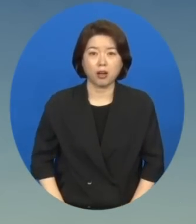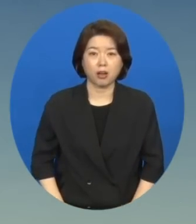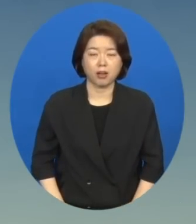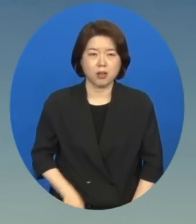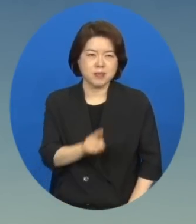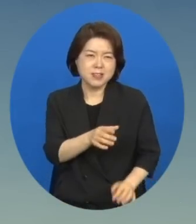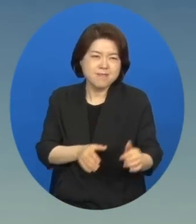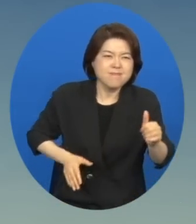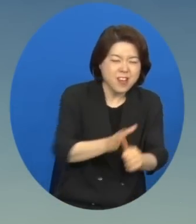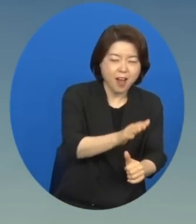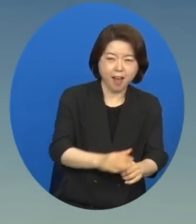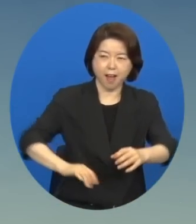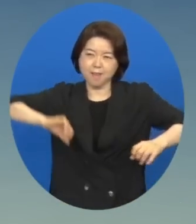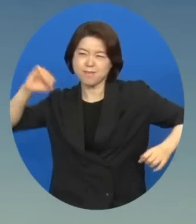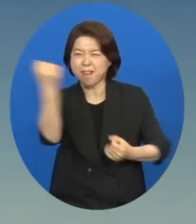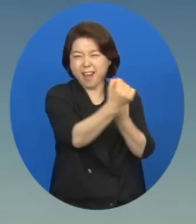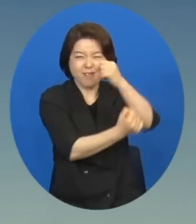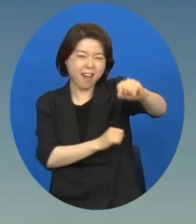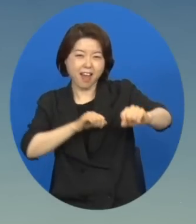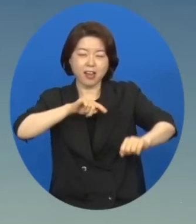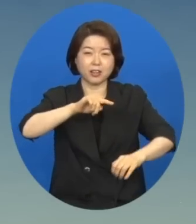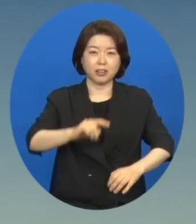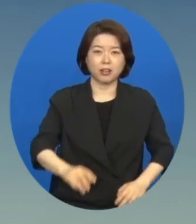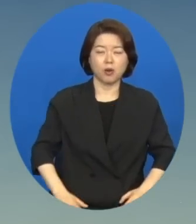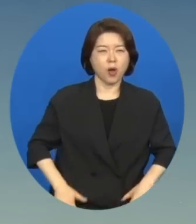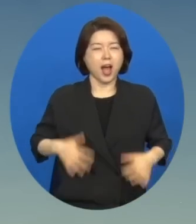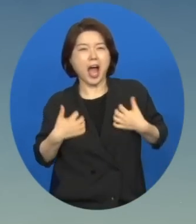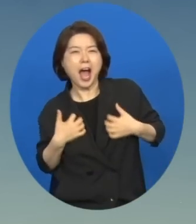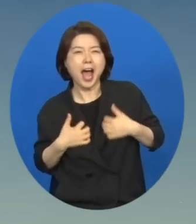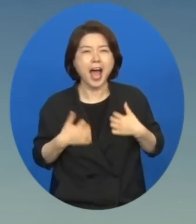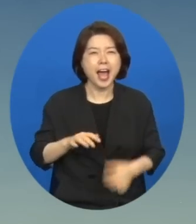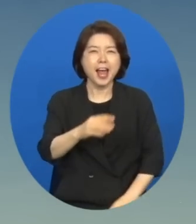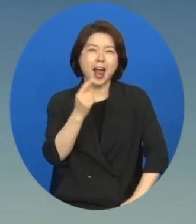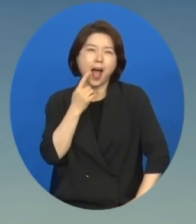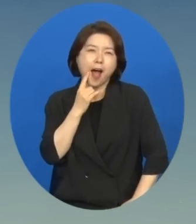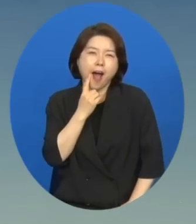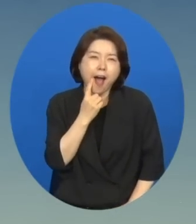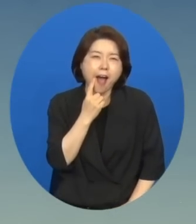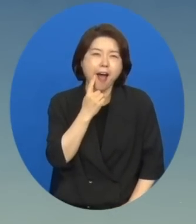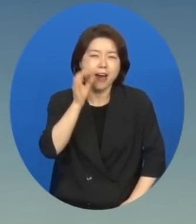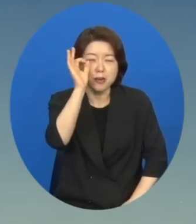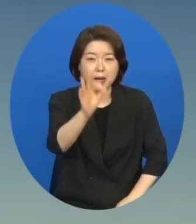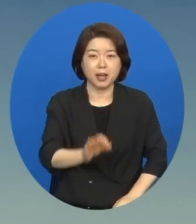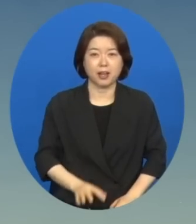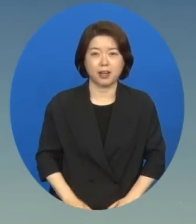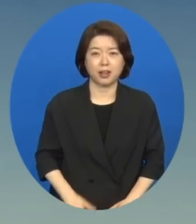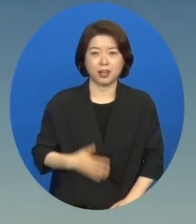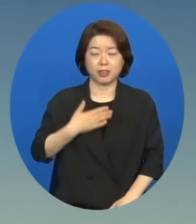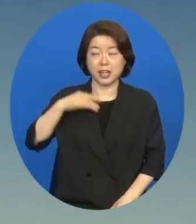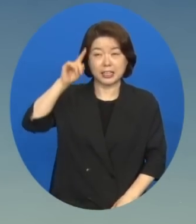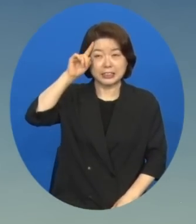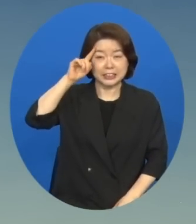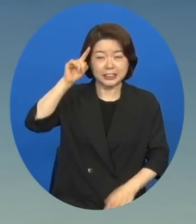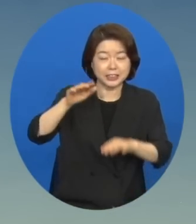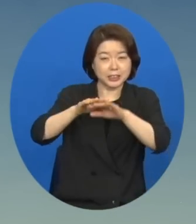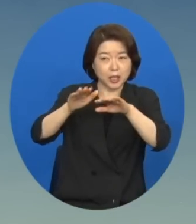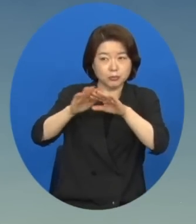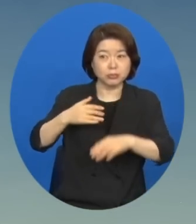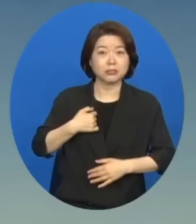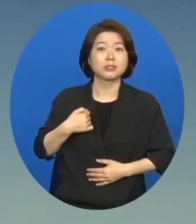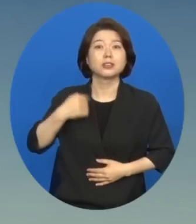거, 부수는 거, 뭐 그렇게 그게 재밌다고 그걸 보는 거예요. 나름 스트레스를 푼다는